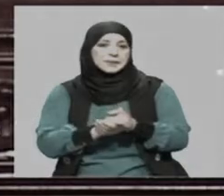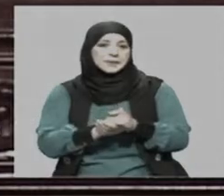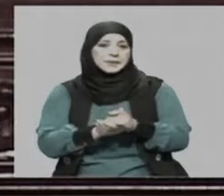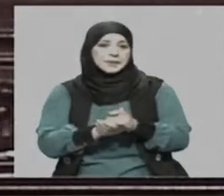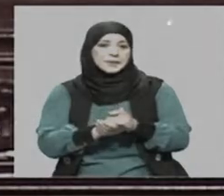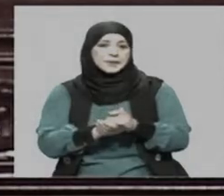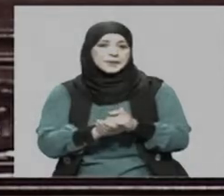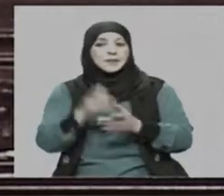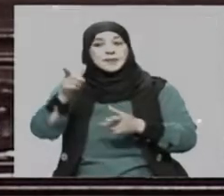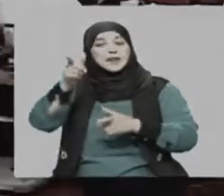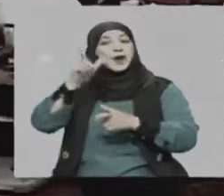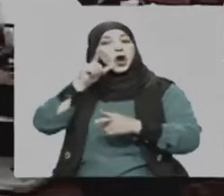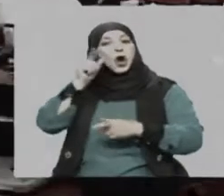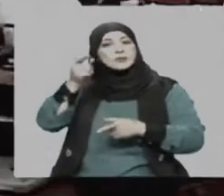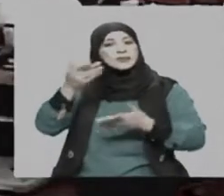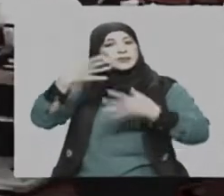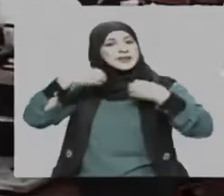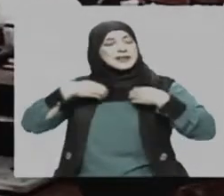سيد النائب